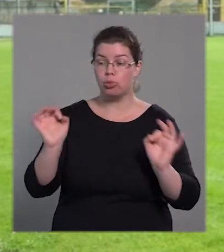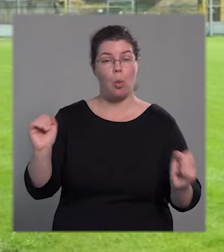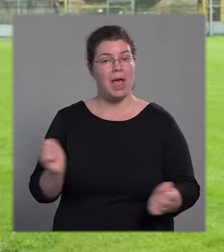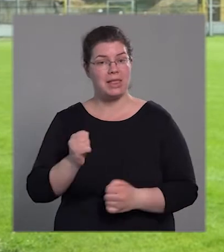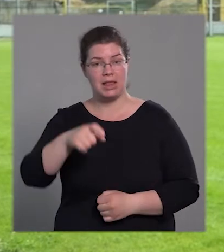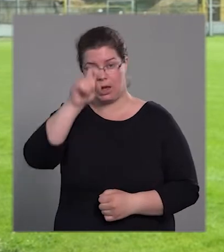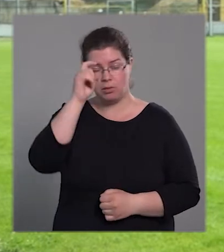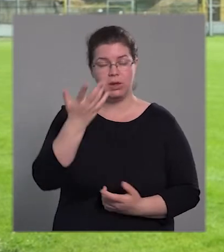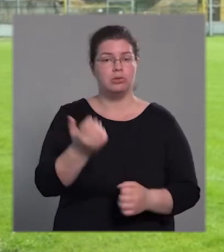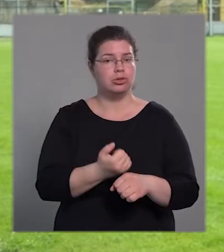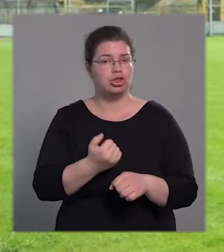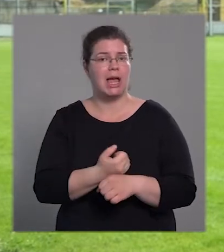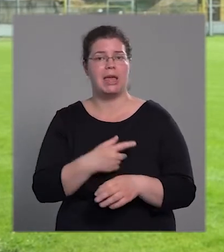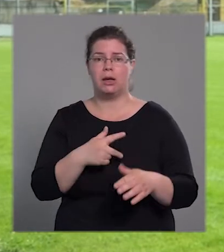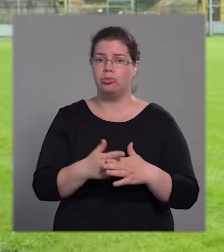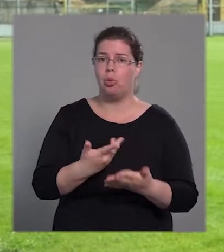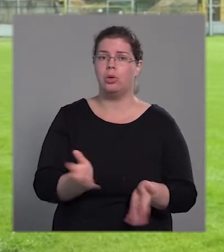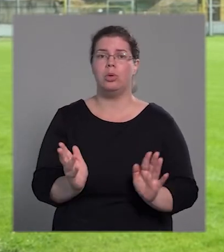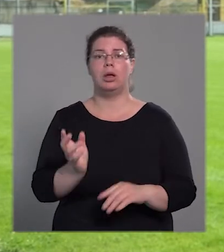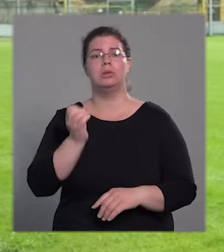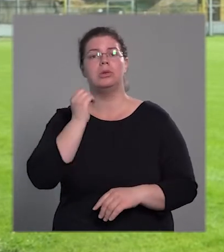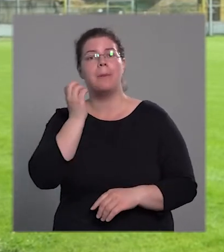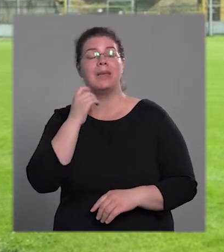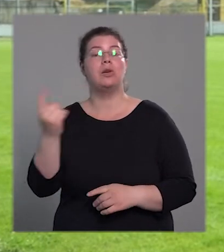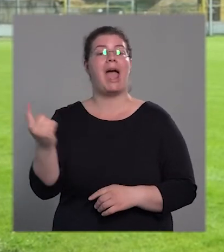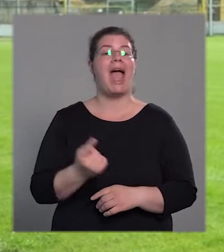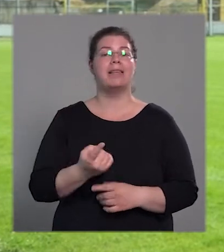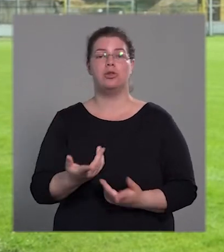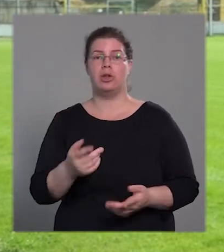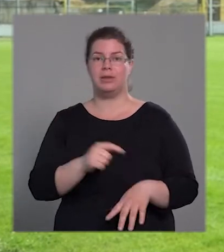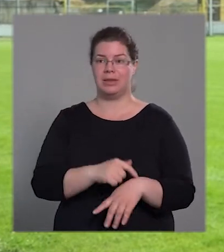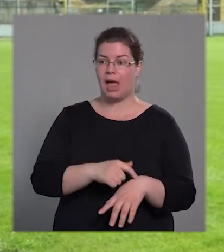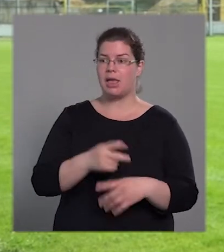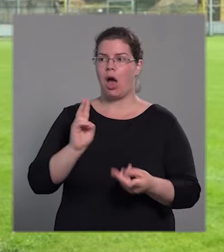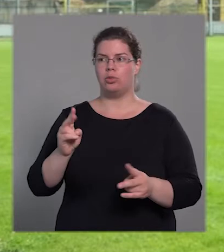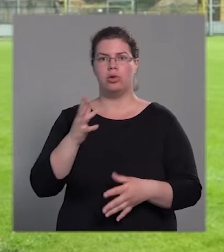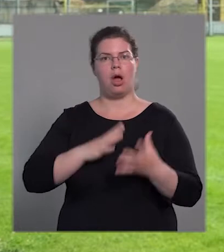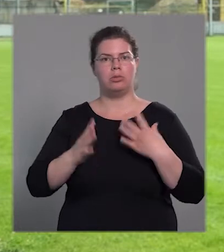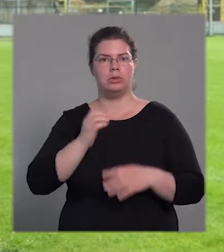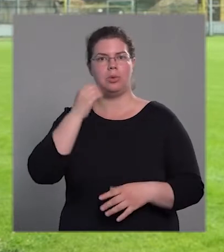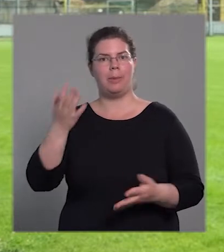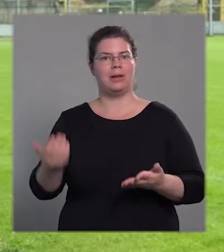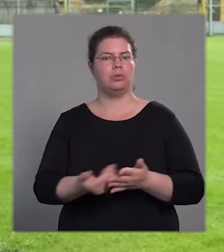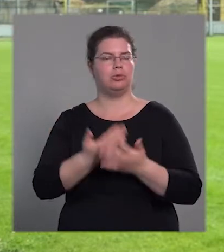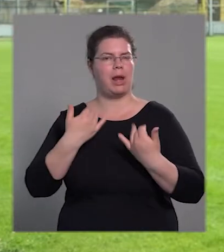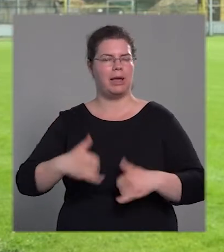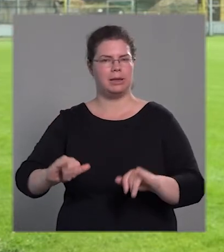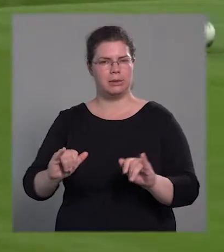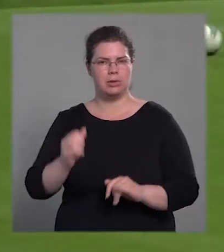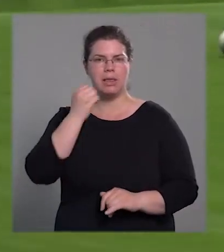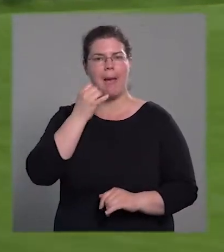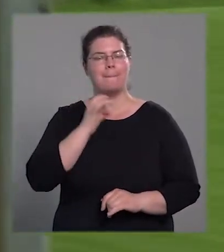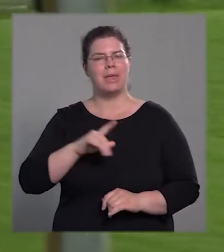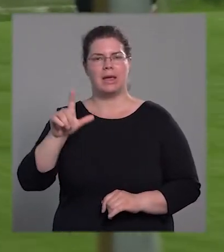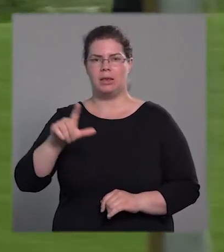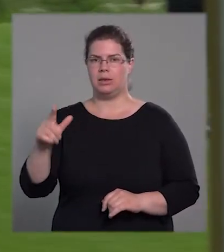csinálják a dolgukat, hogy amikor eljön az ideje, akkor augusztusban, amikor újraindul az MB2-es új szezon, addigra készen